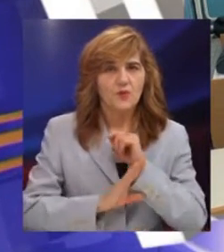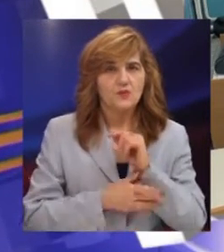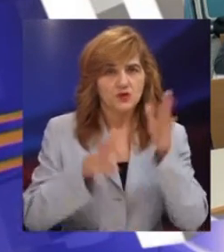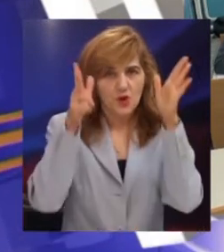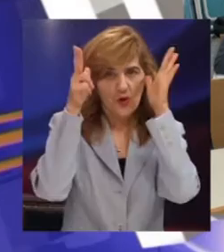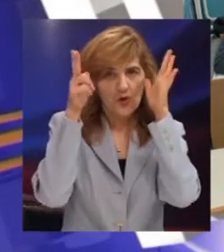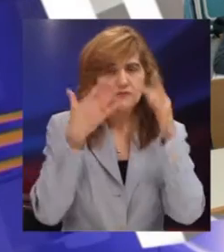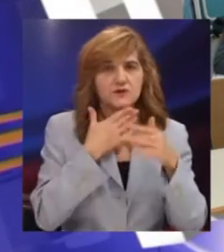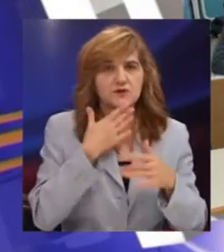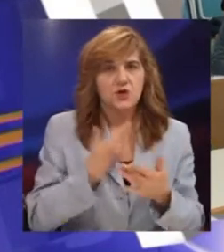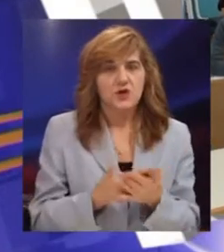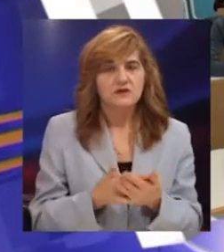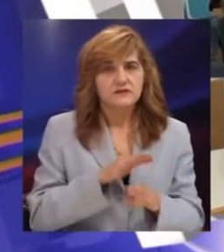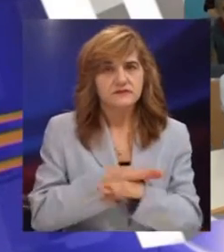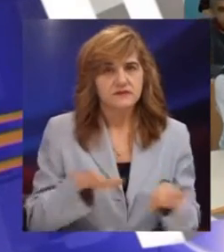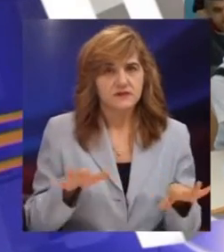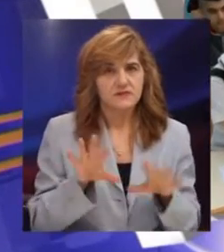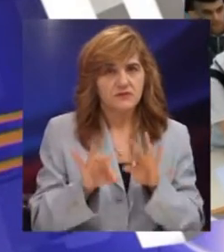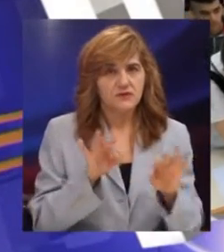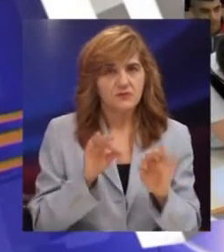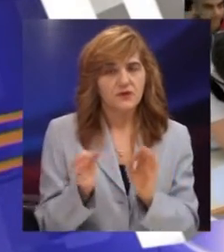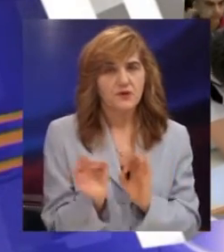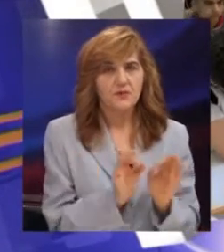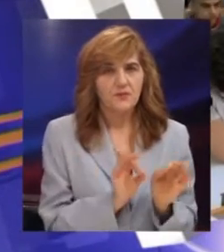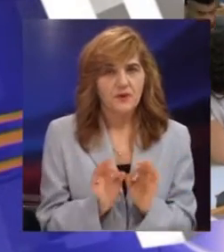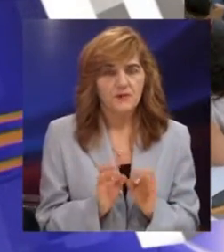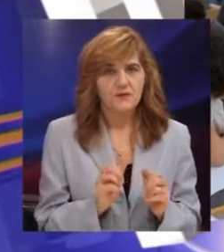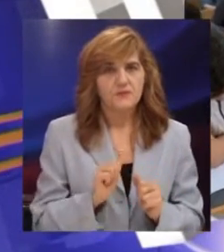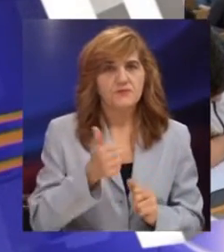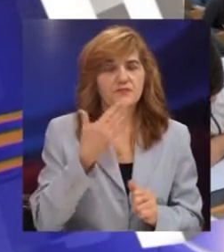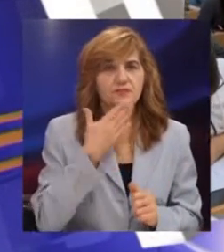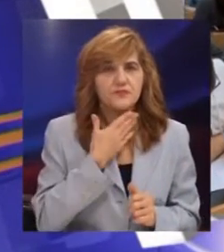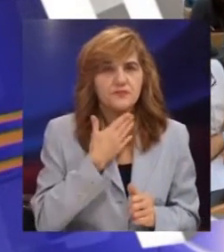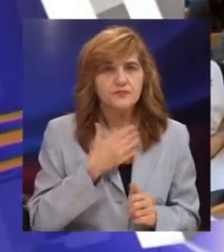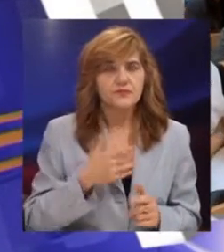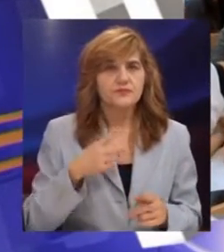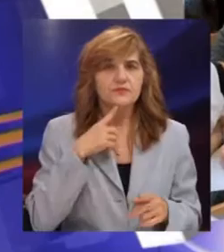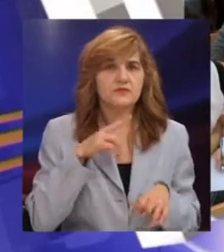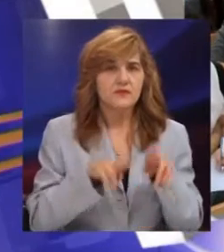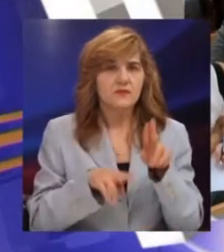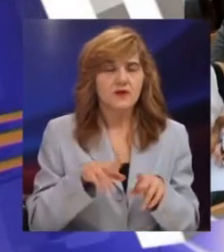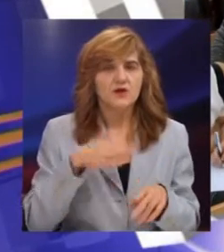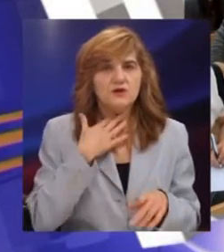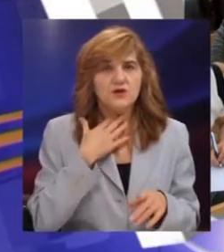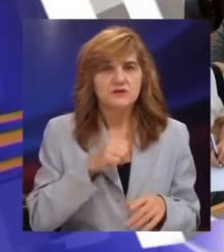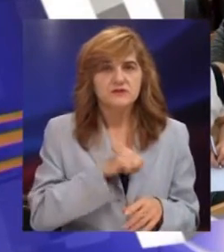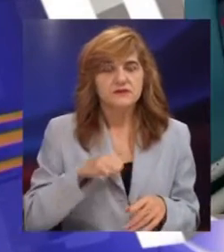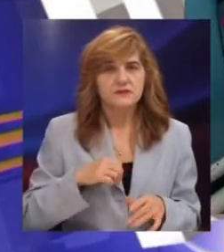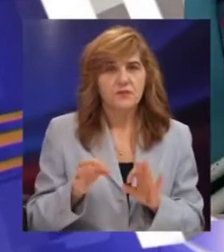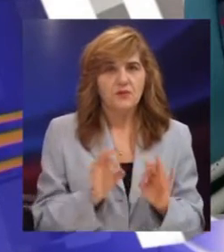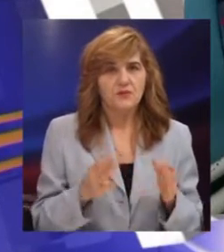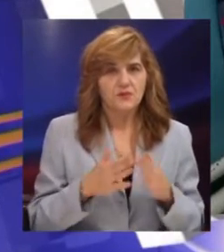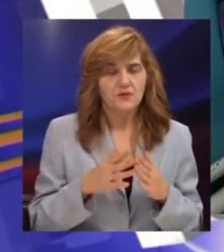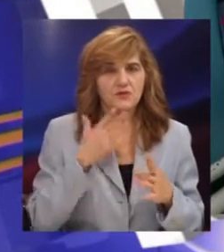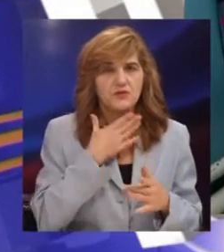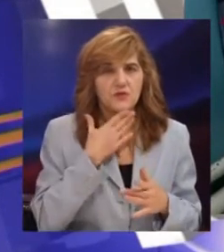Učenici 8. razreda osnovne škole za završni ispit počeli su da se pripremaju još u prvom polugodištu. Iako su nekima dovoljni samo pripremni časovi koji